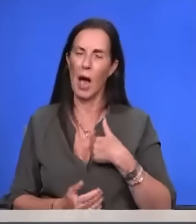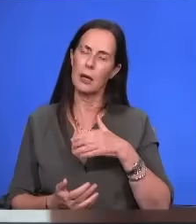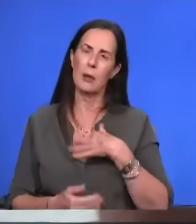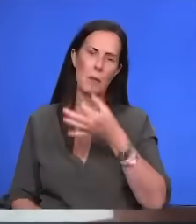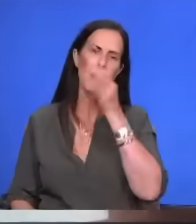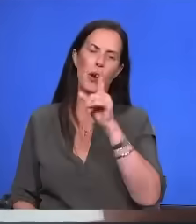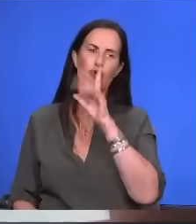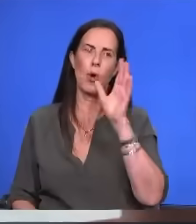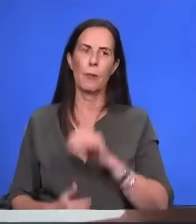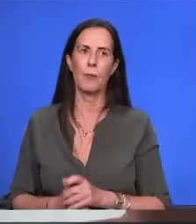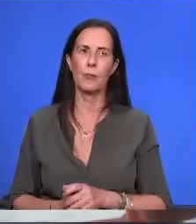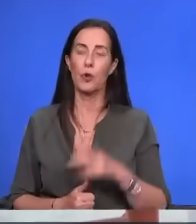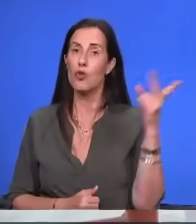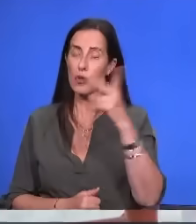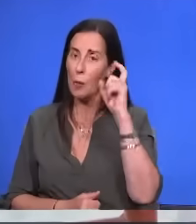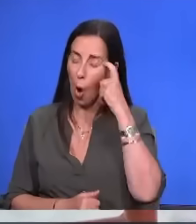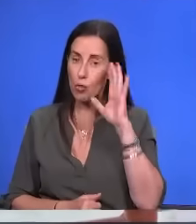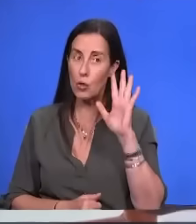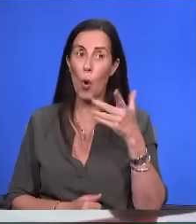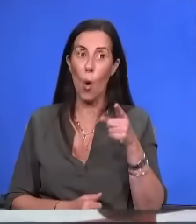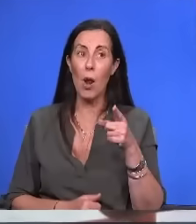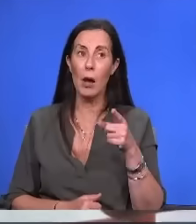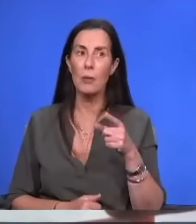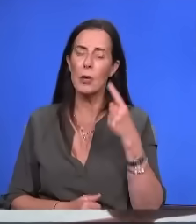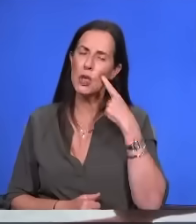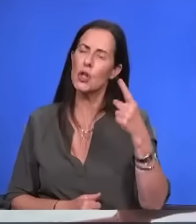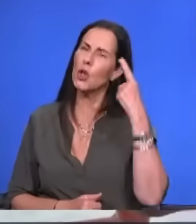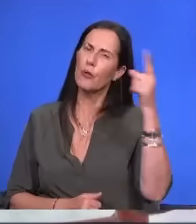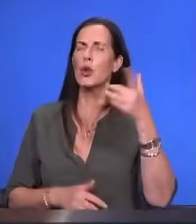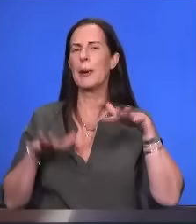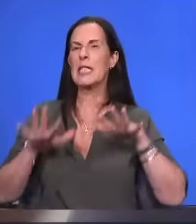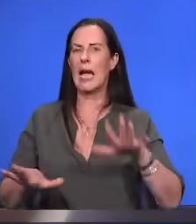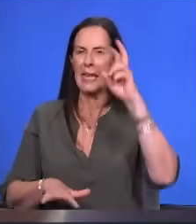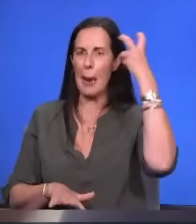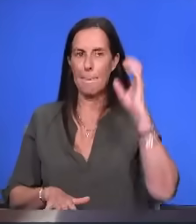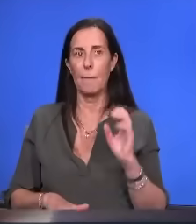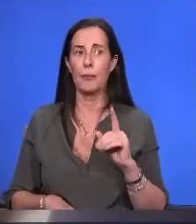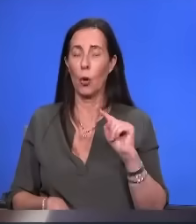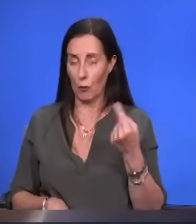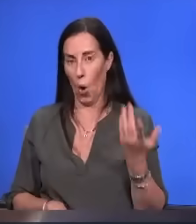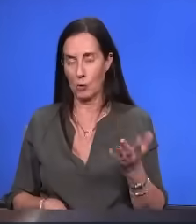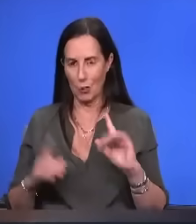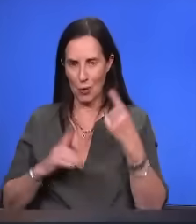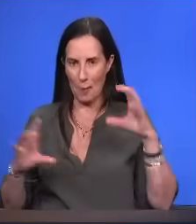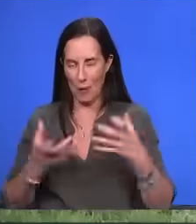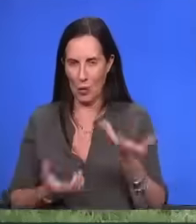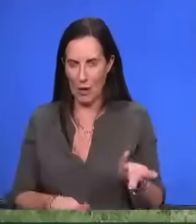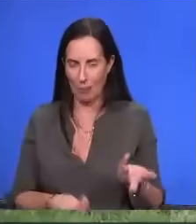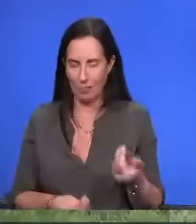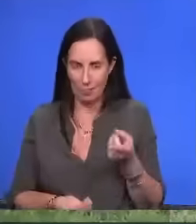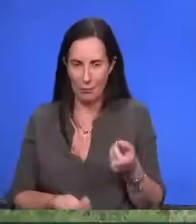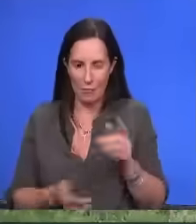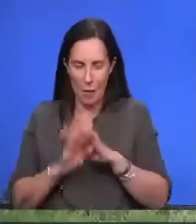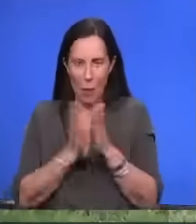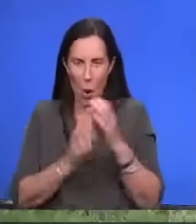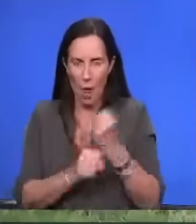לשתוק. שירן ומוטי חוששים שאולי ייווצר רושם בכתבה שהם גזענים. ובכל זאת, מה שקורה בקבוצה הזאת ובכלל